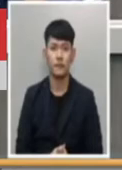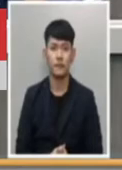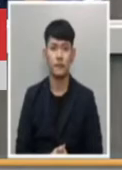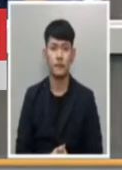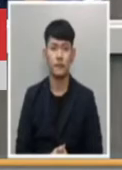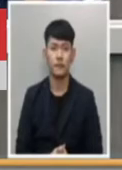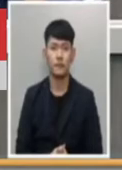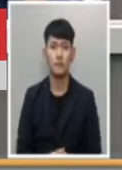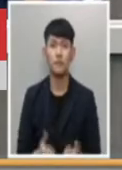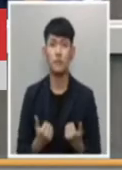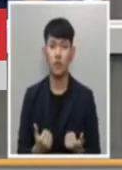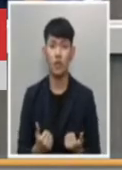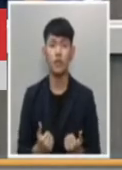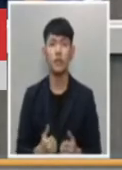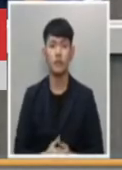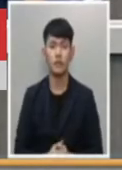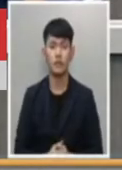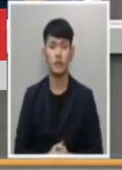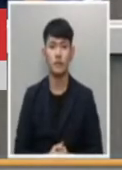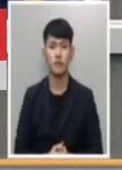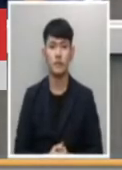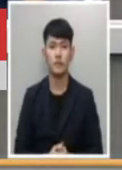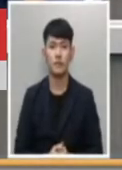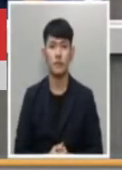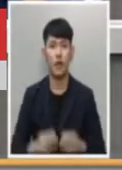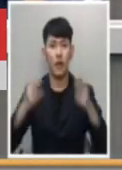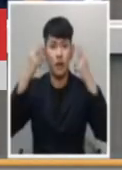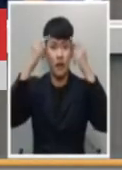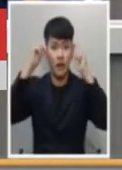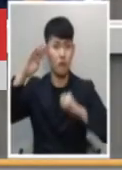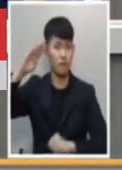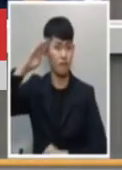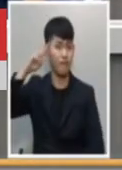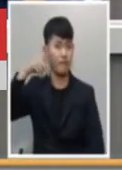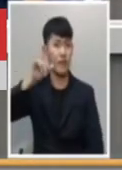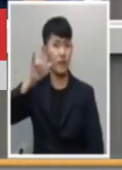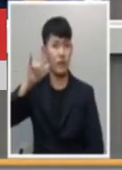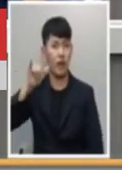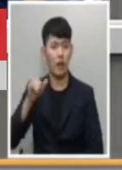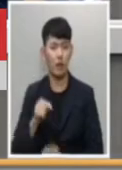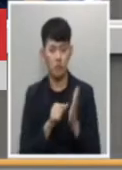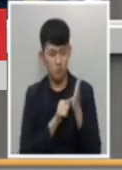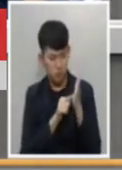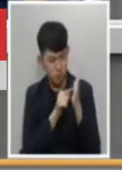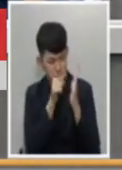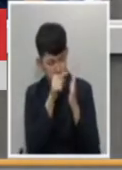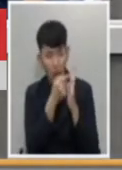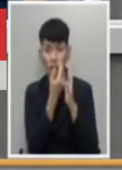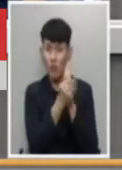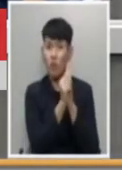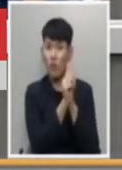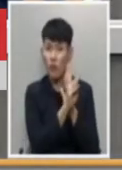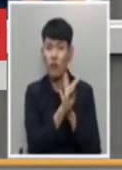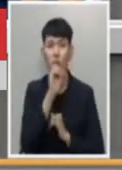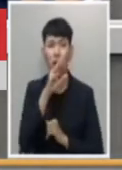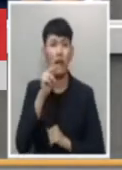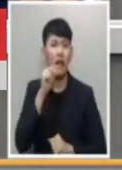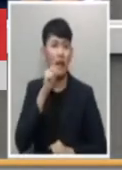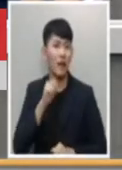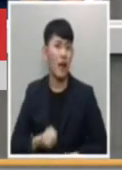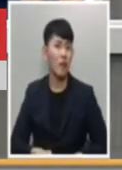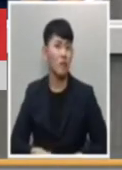วันนี้เนี่ย ท่านนายกประยุทธ์ไปอุบลครับท่านบอกว่าน้ำท่วมเยอะๆจะพาเลี้ยง